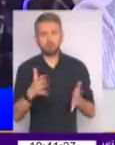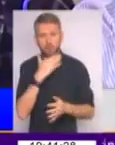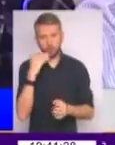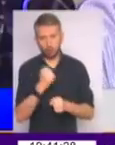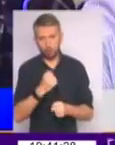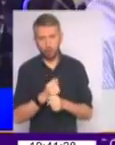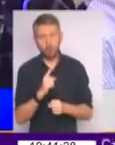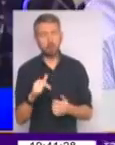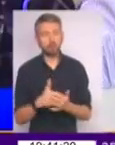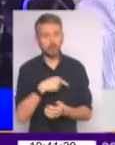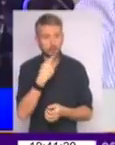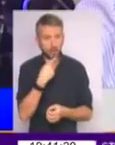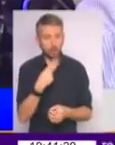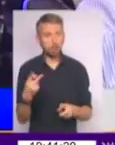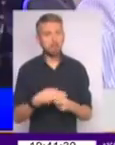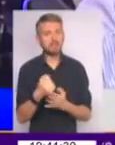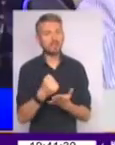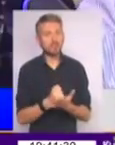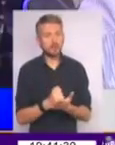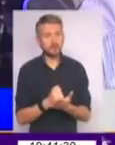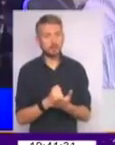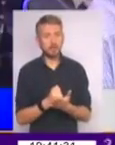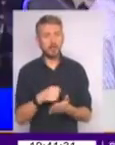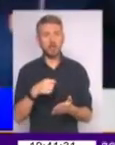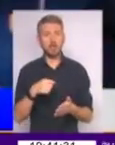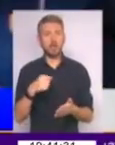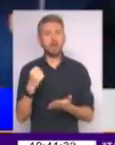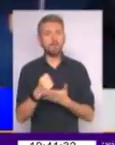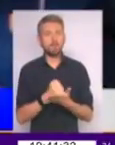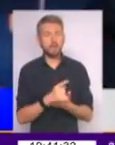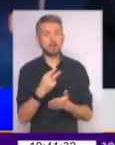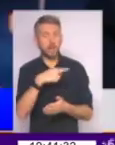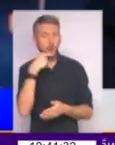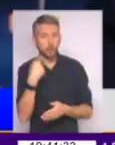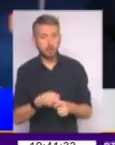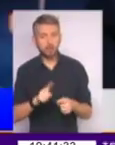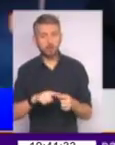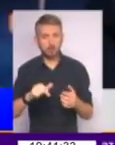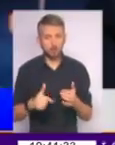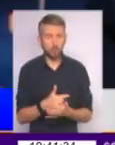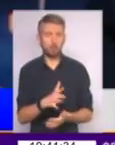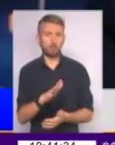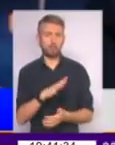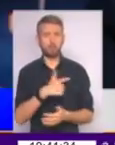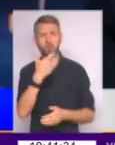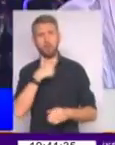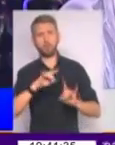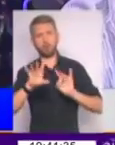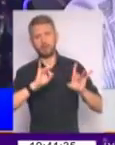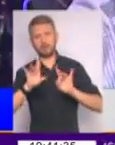кажу, що безвіз, точніше, візи, які ввести Росію, це знов був